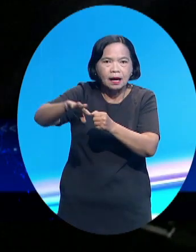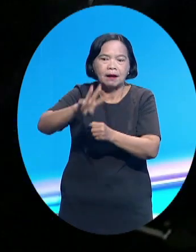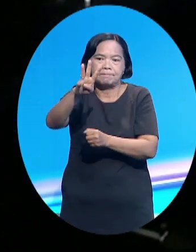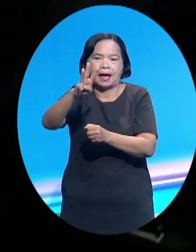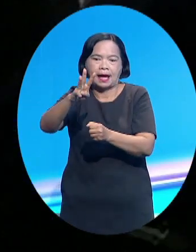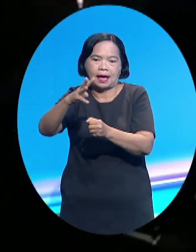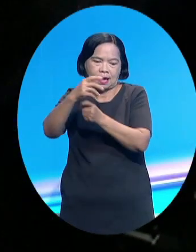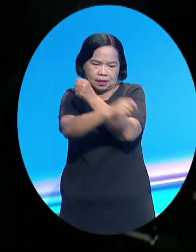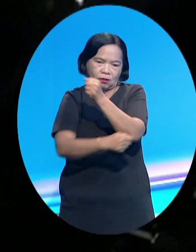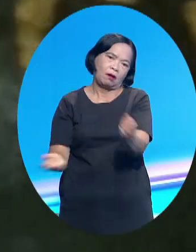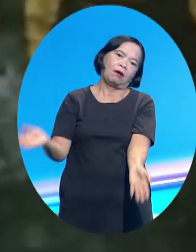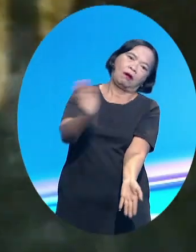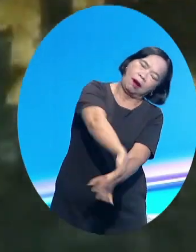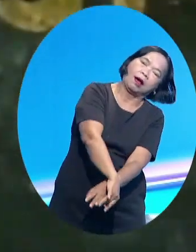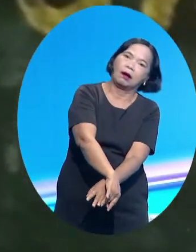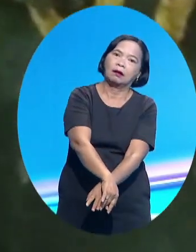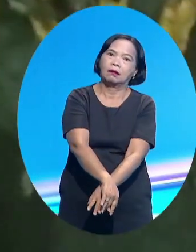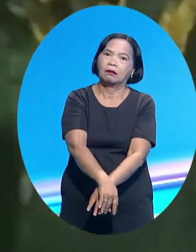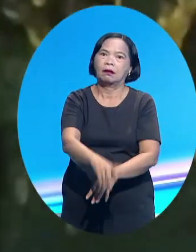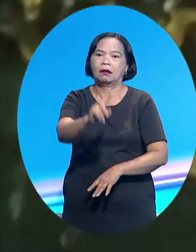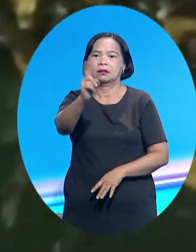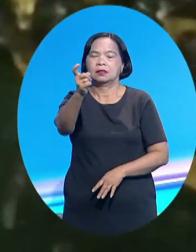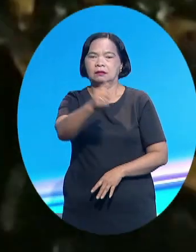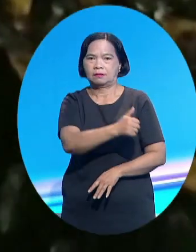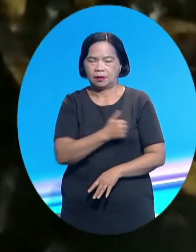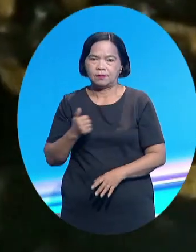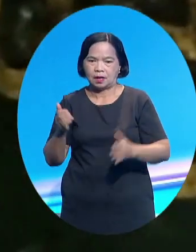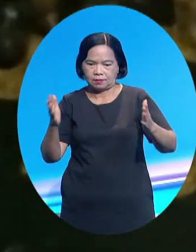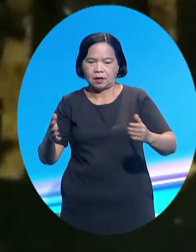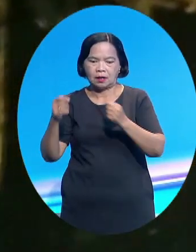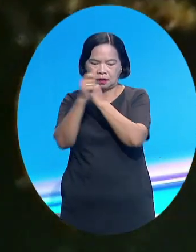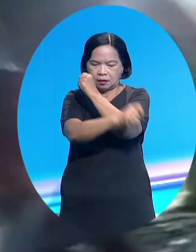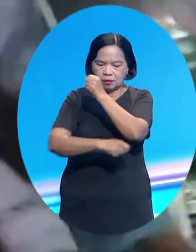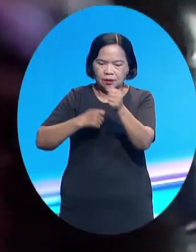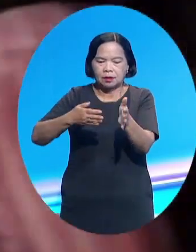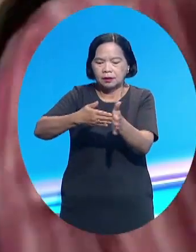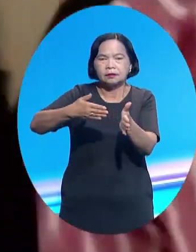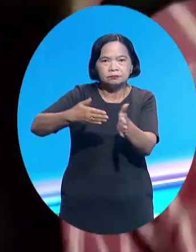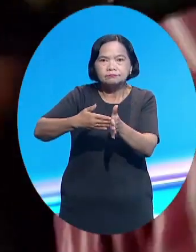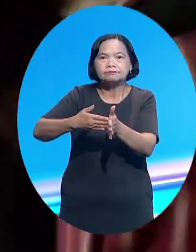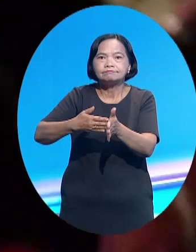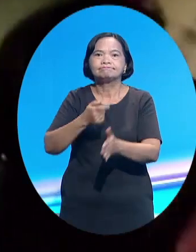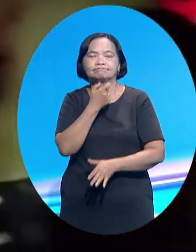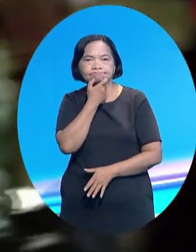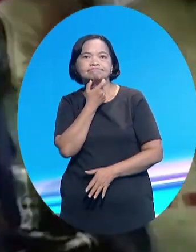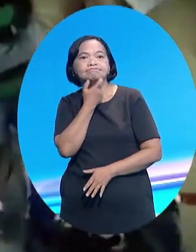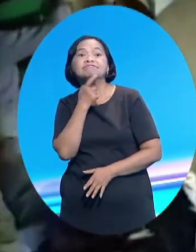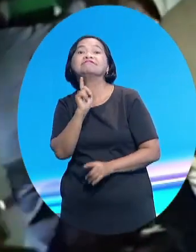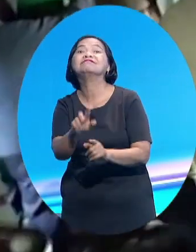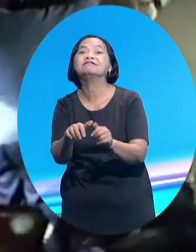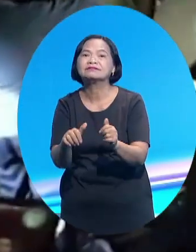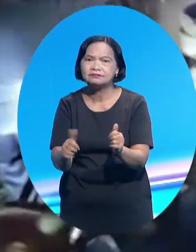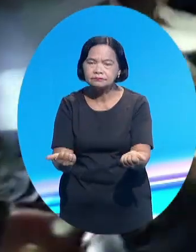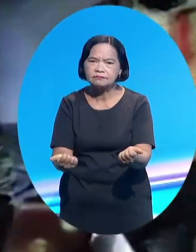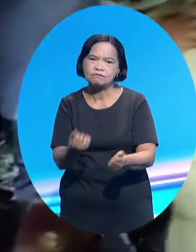tàu bị lật. Nhà chức trách cho biết có khoảng 90 người ở trong các toa tàu khi xảy ra vụ va chạm. Theo điều tra ban đầu, nguyên nhân vụ tai nạn có